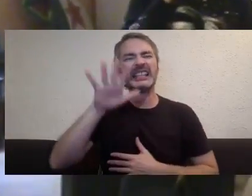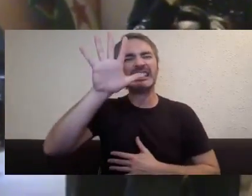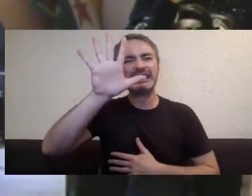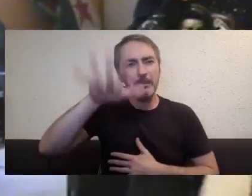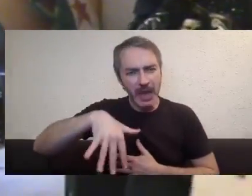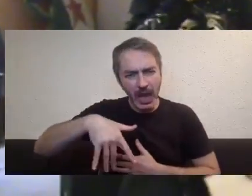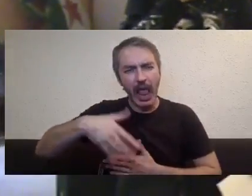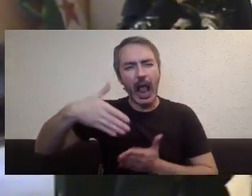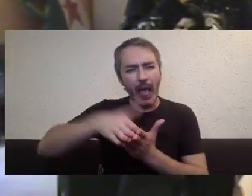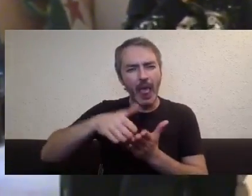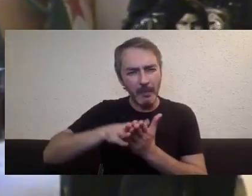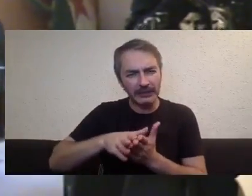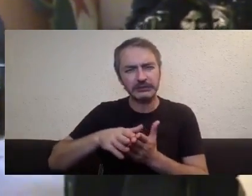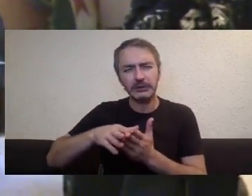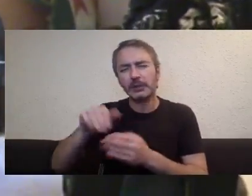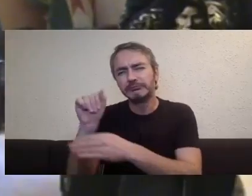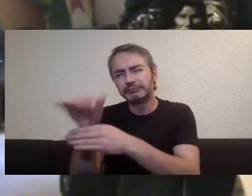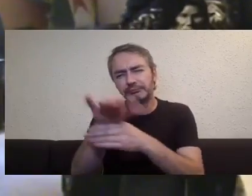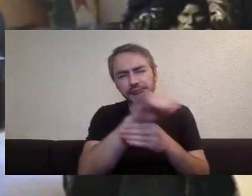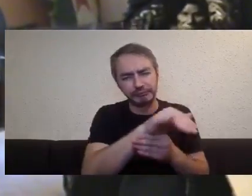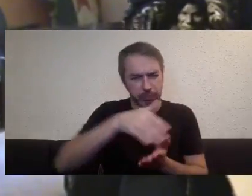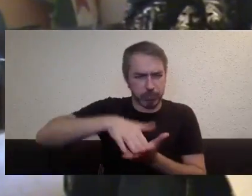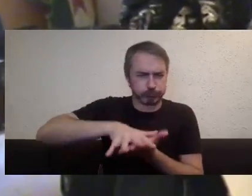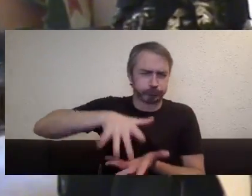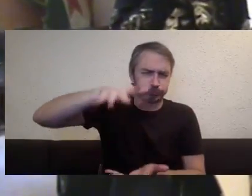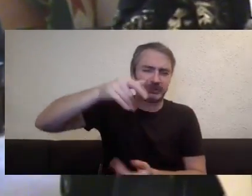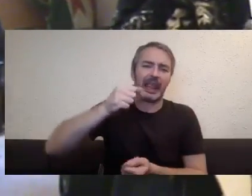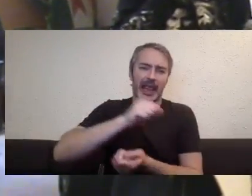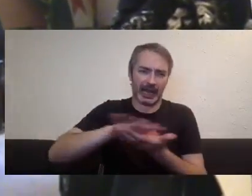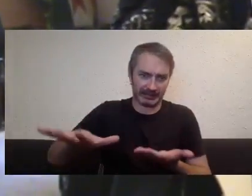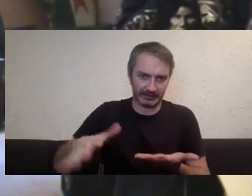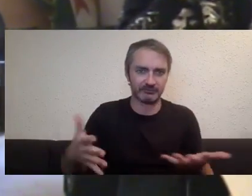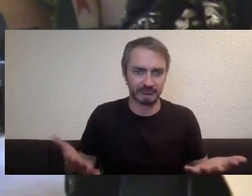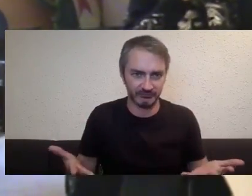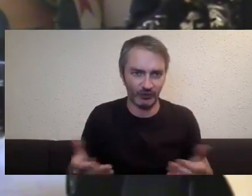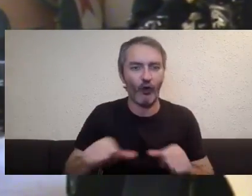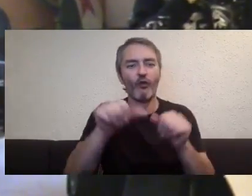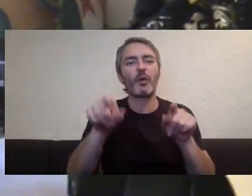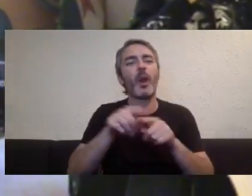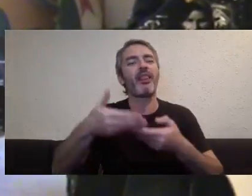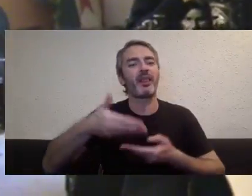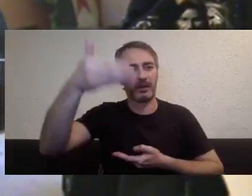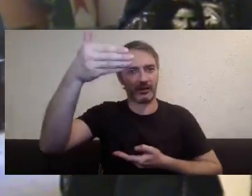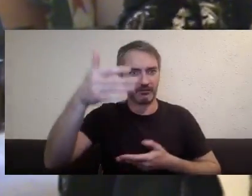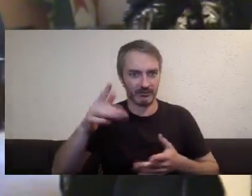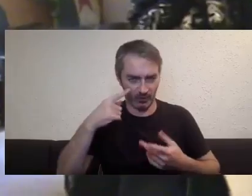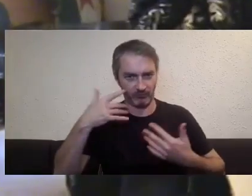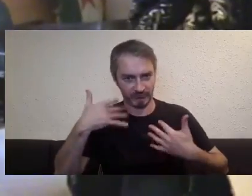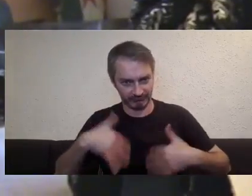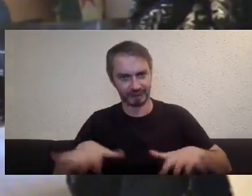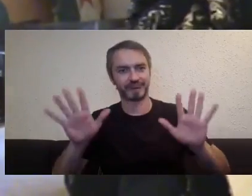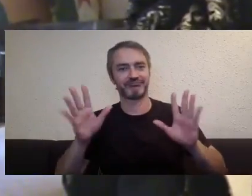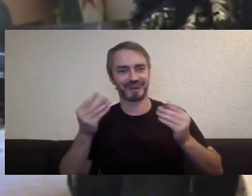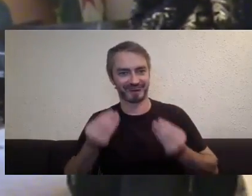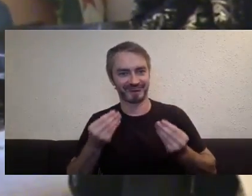A color, que té una tirada de 5.000 exemplars cada mes, gratuït, i del qual se'n fa molta difusió, no? Diari, o sigui... Clar, en un